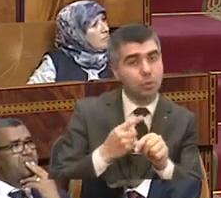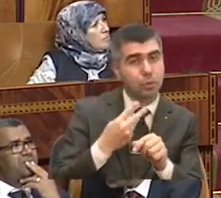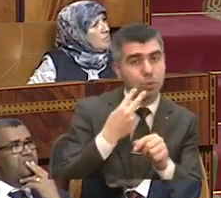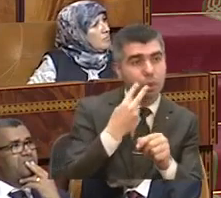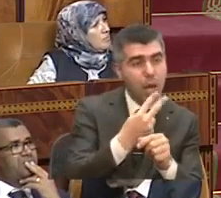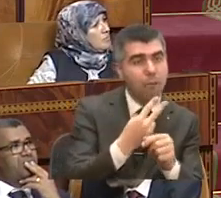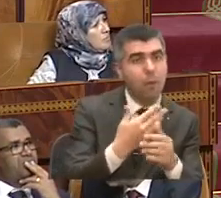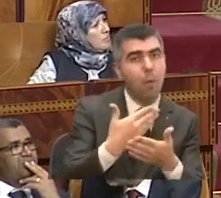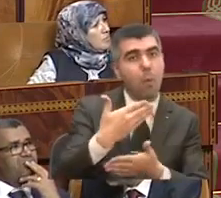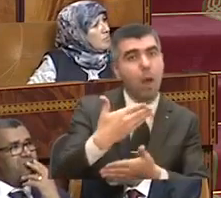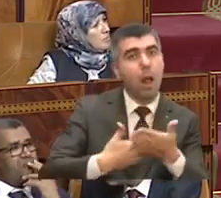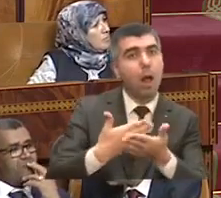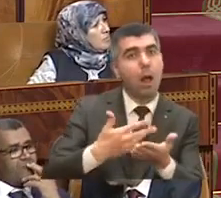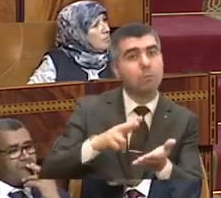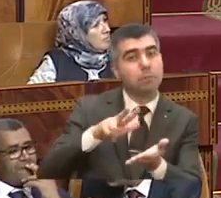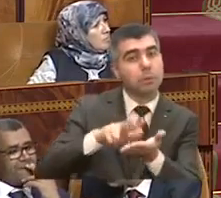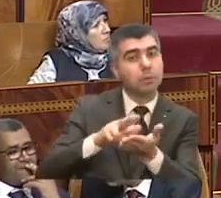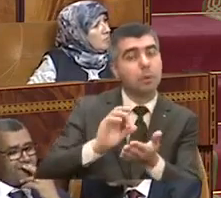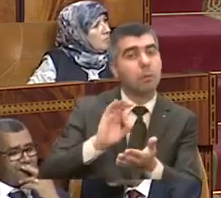الرخص.